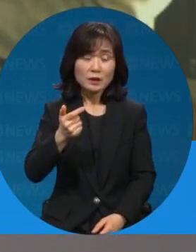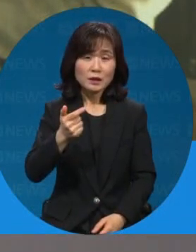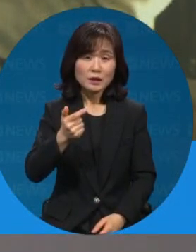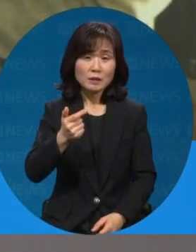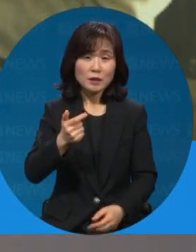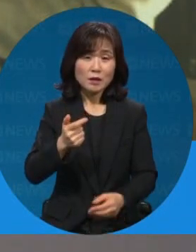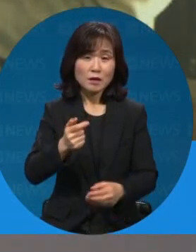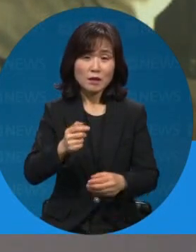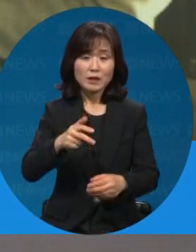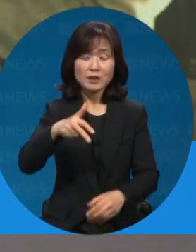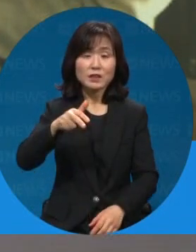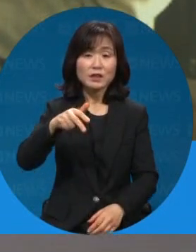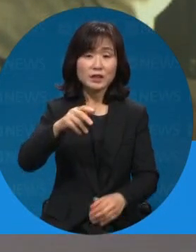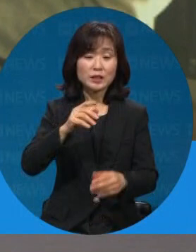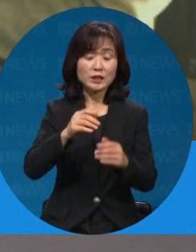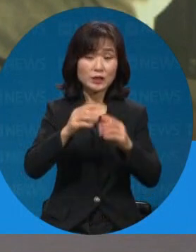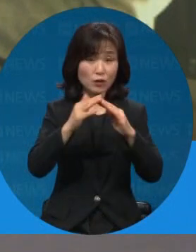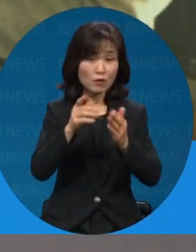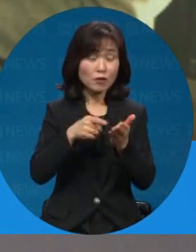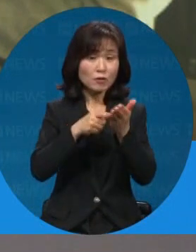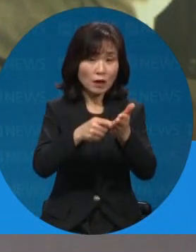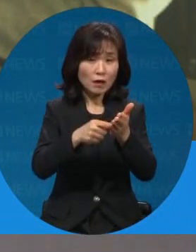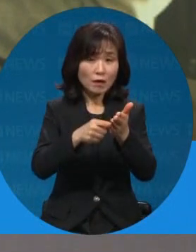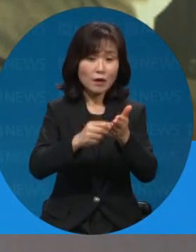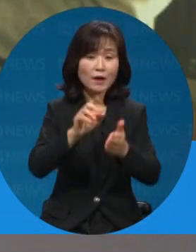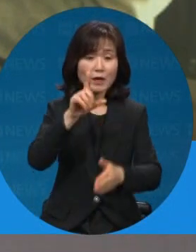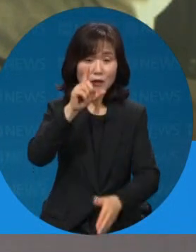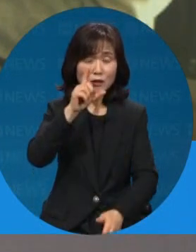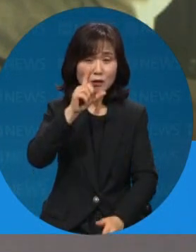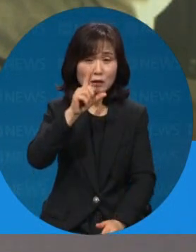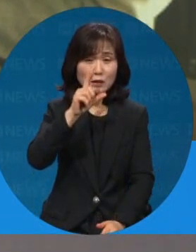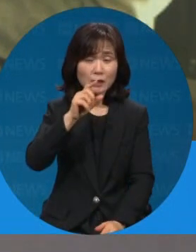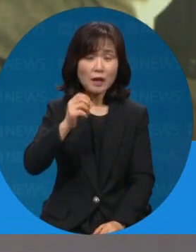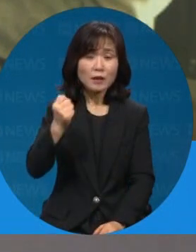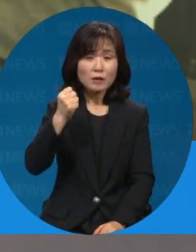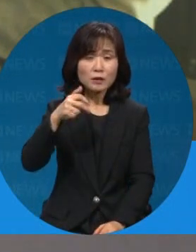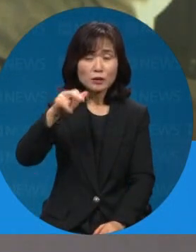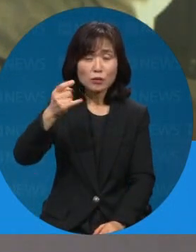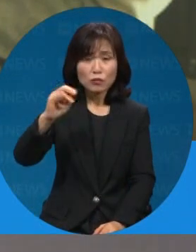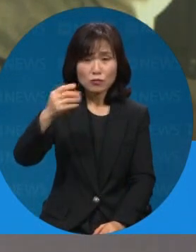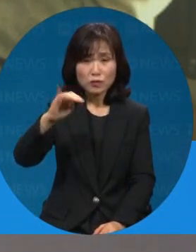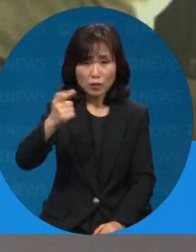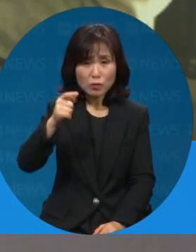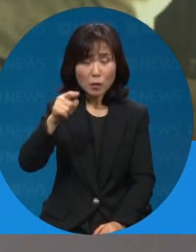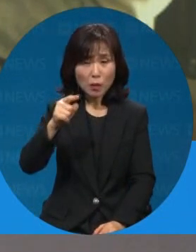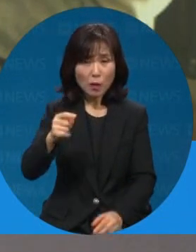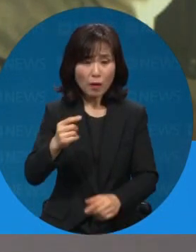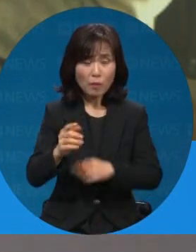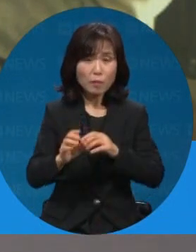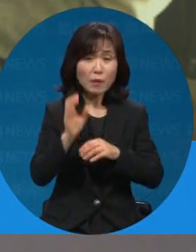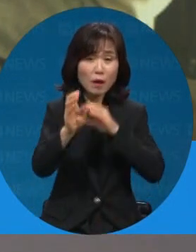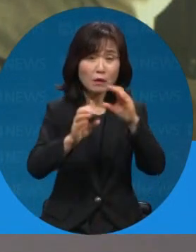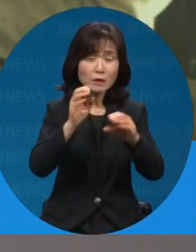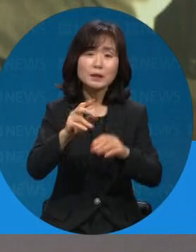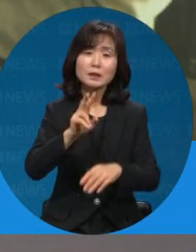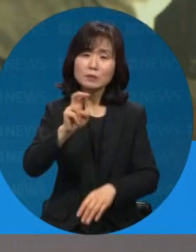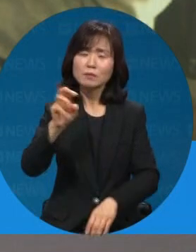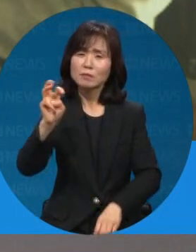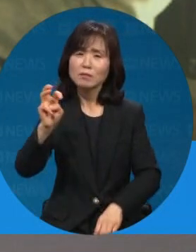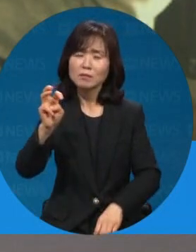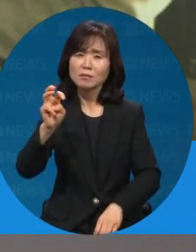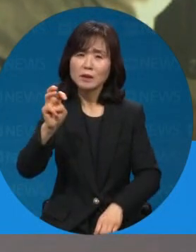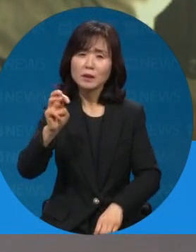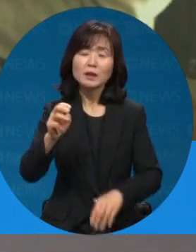lg 에너지솔루션 도 청약자의 절반이 2030 세대였고 10대 투자자도 8만 명에 달해